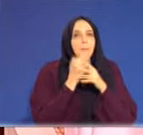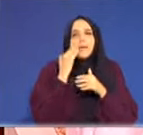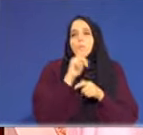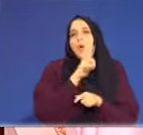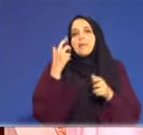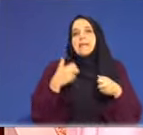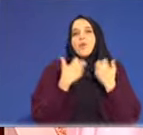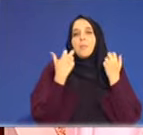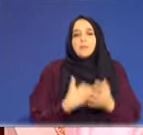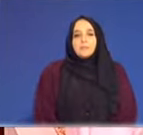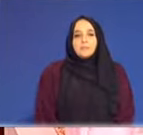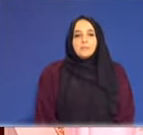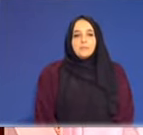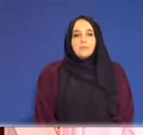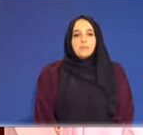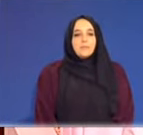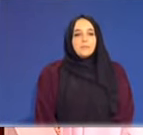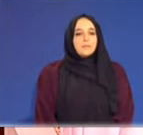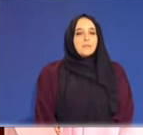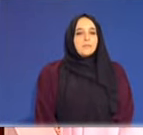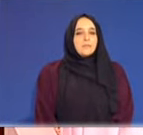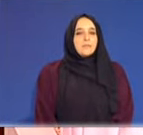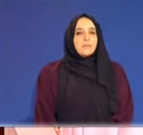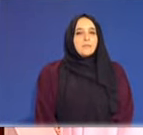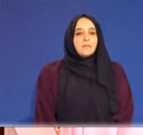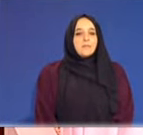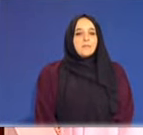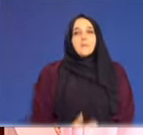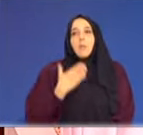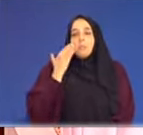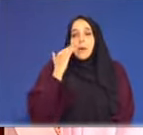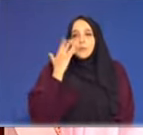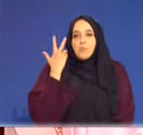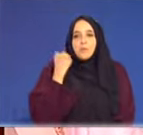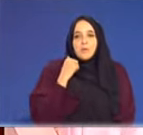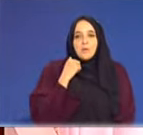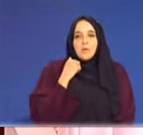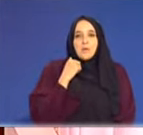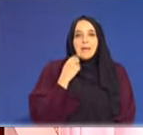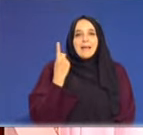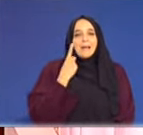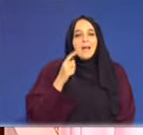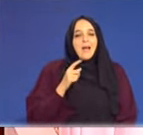أيضا. نعم. إذا كان مثلا صار في الاحتكار، مثلا